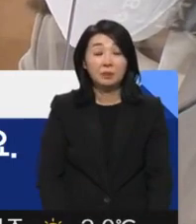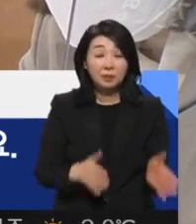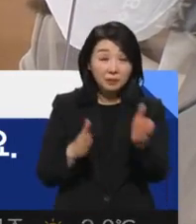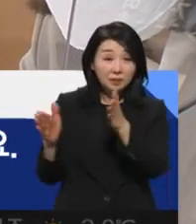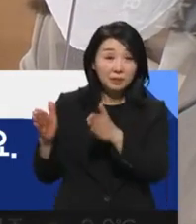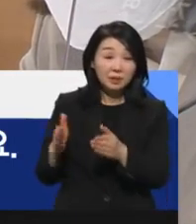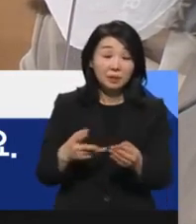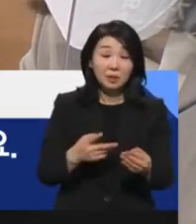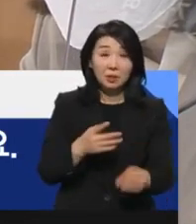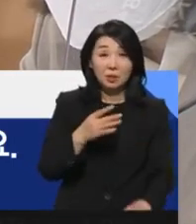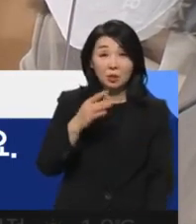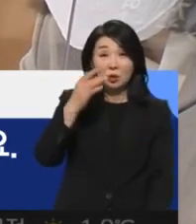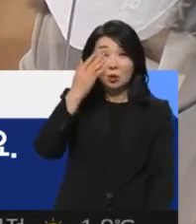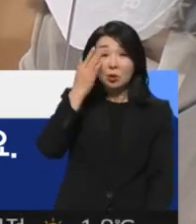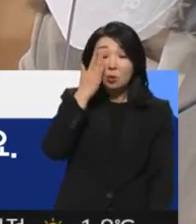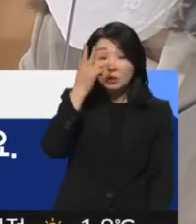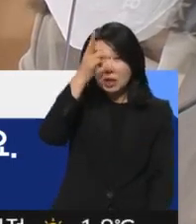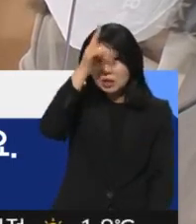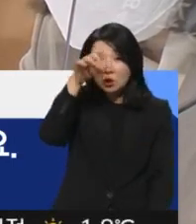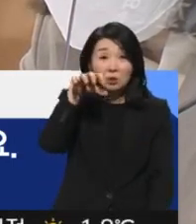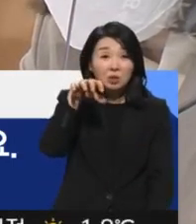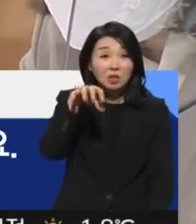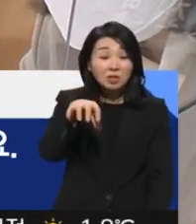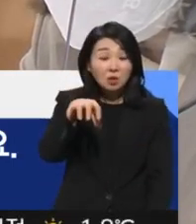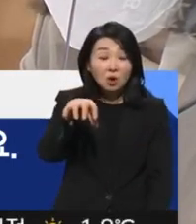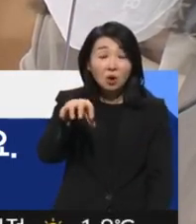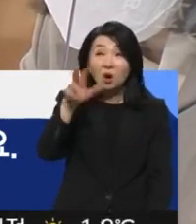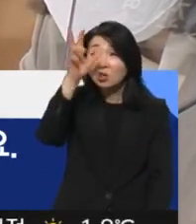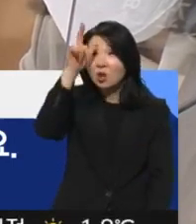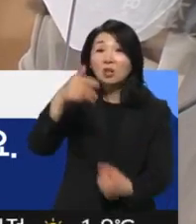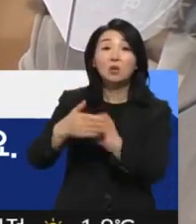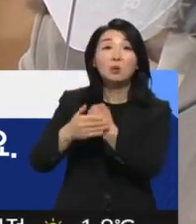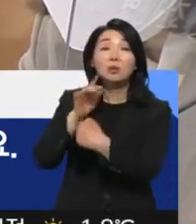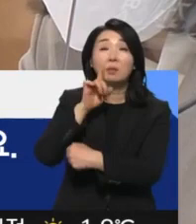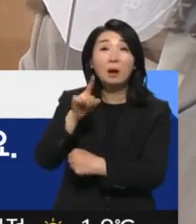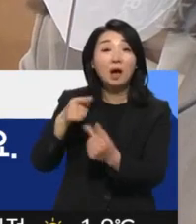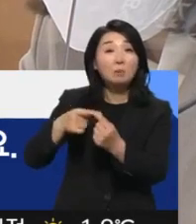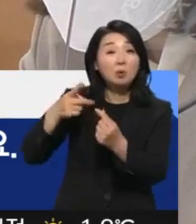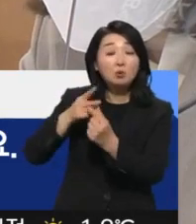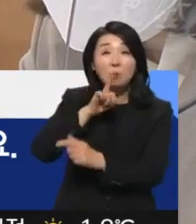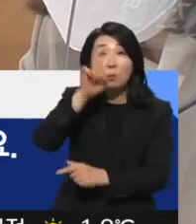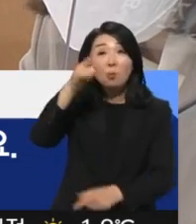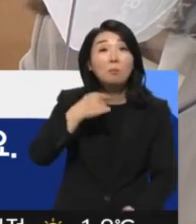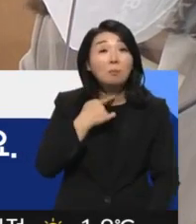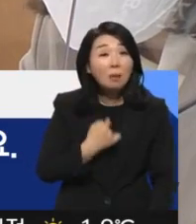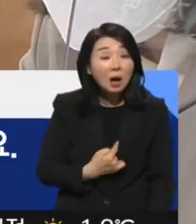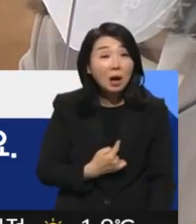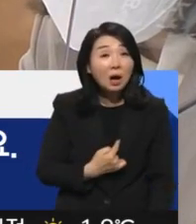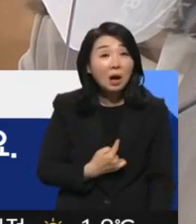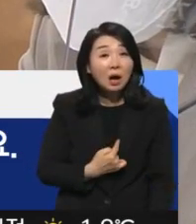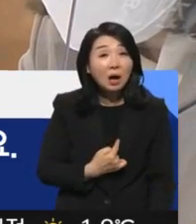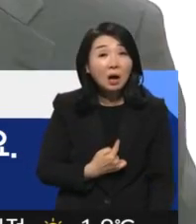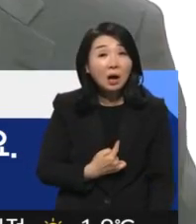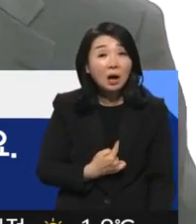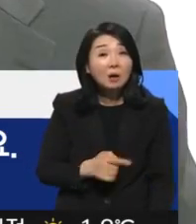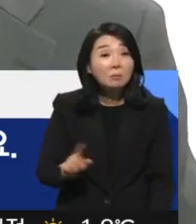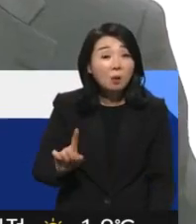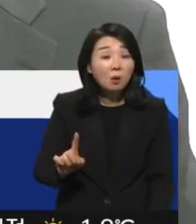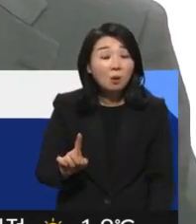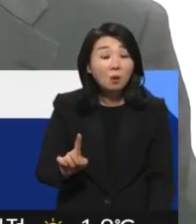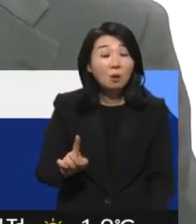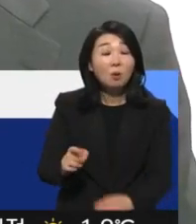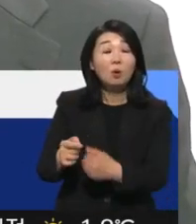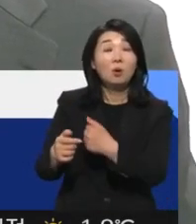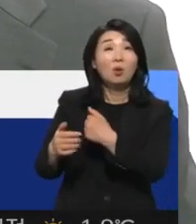두 번 용산경찰서에서 경력을 요청했다고 하거든요. 그 두 번을 보고 받았습니까? 보고 받지 못했습니까? 요청한